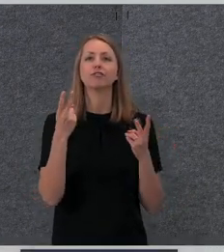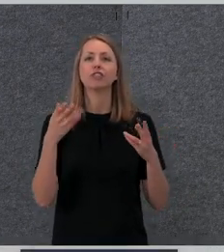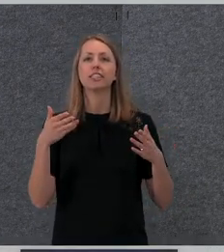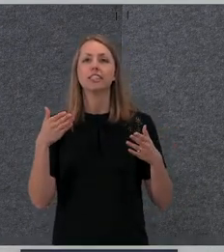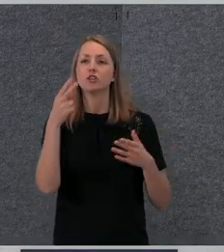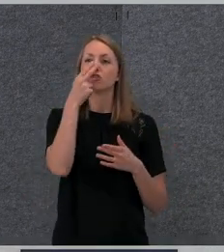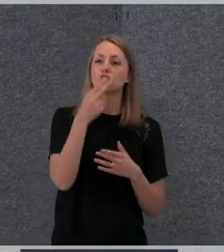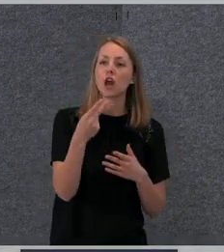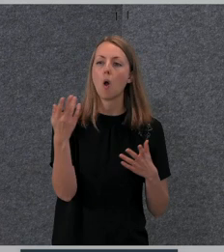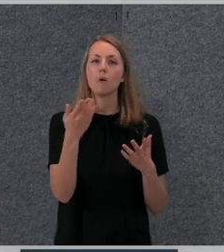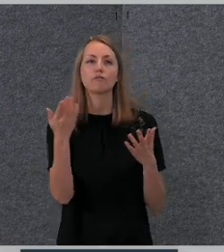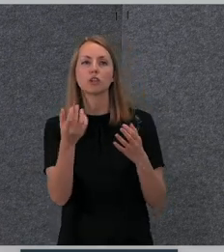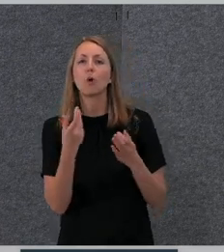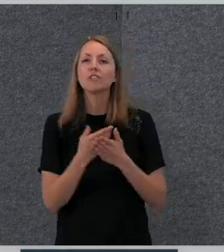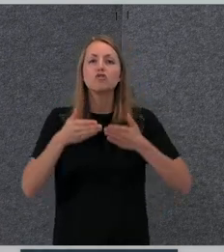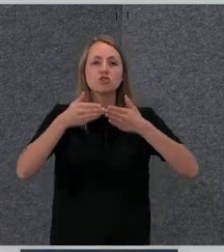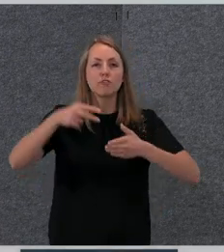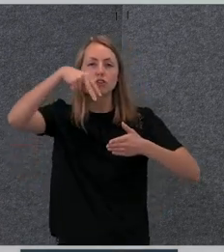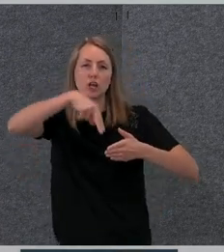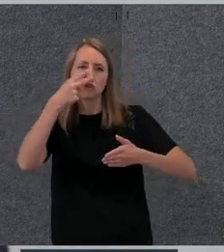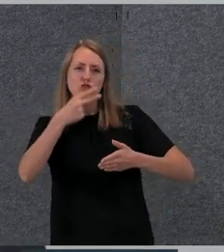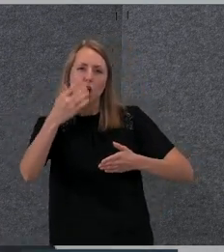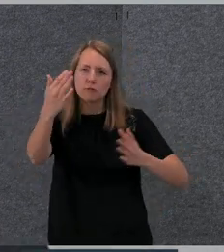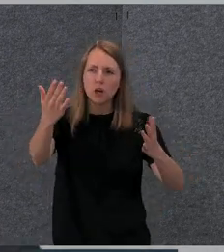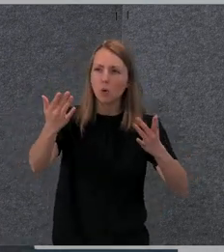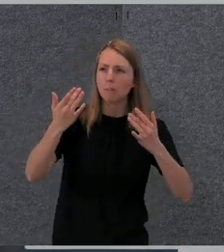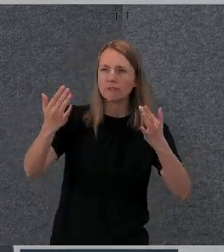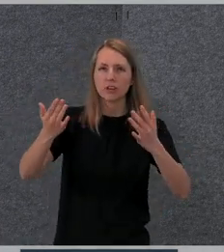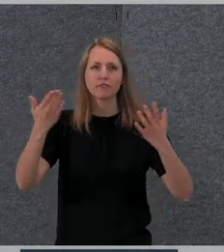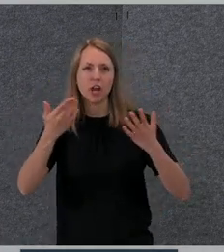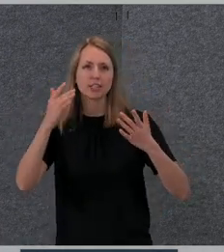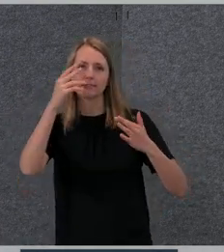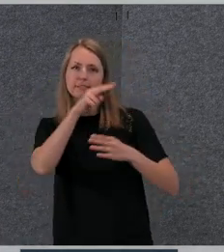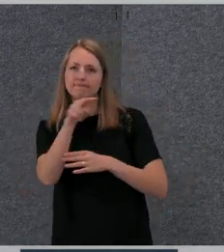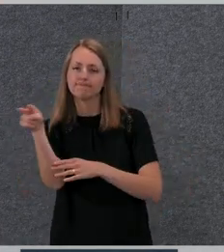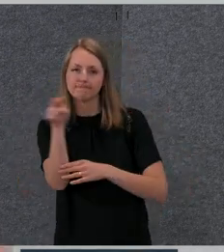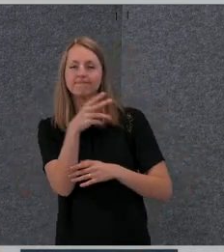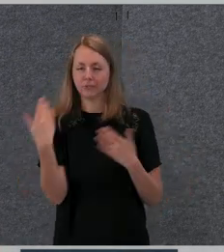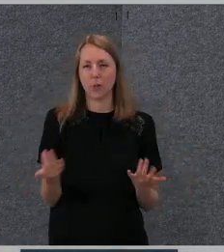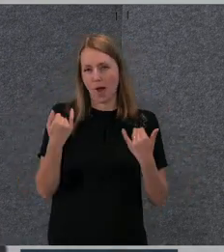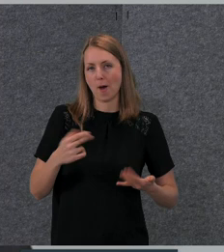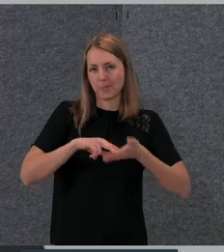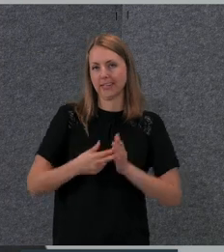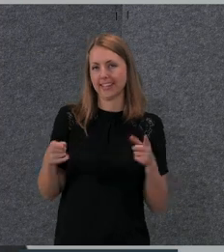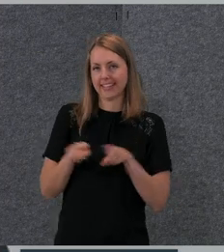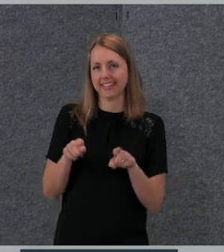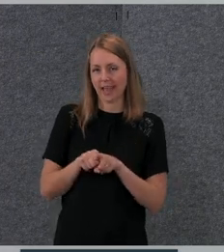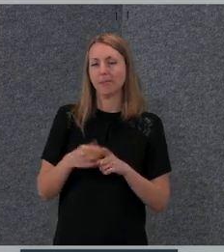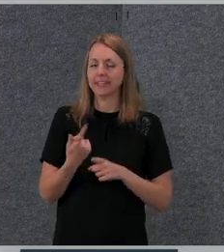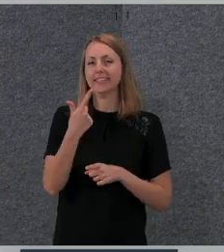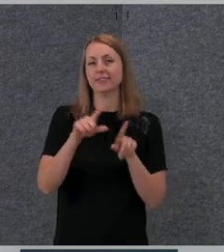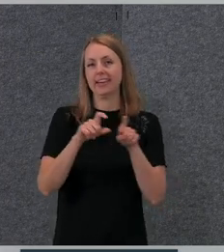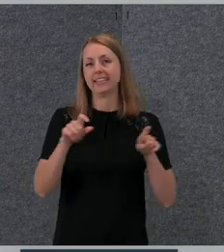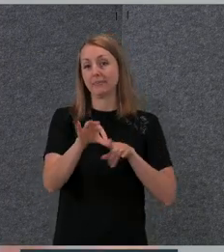was tut sich am Horizont. Und daraus leiten sich auch meine beiden Themen ab, die ich jetzt etwas prononcierter